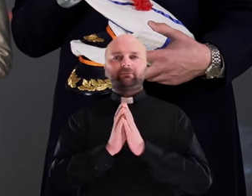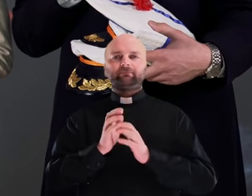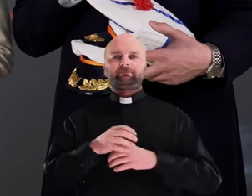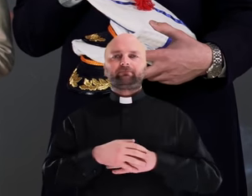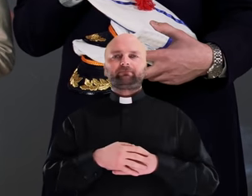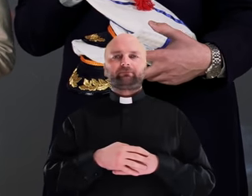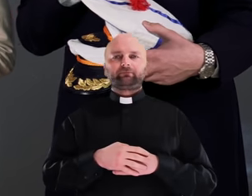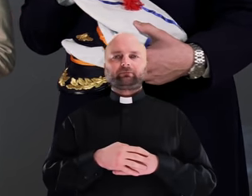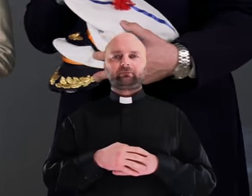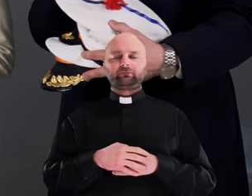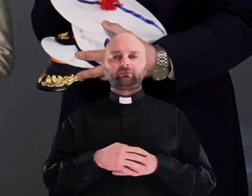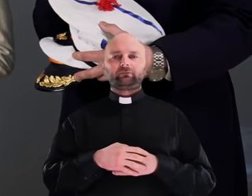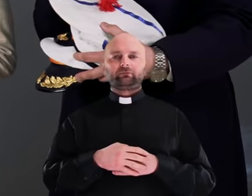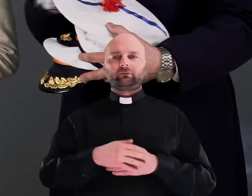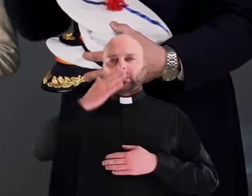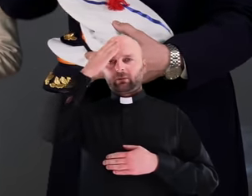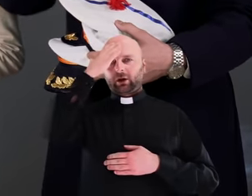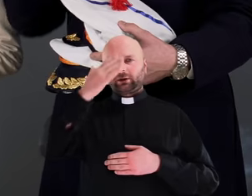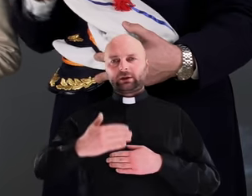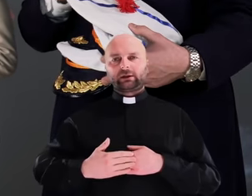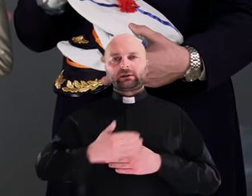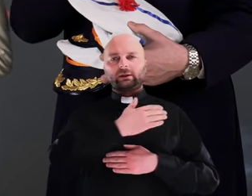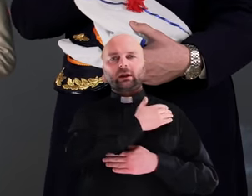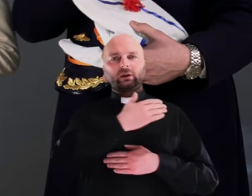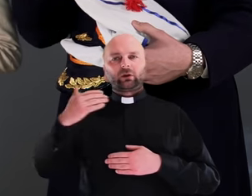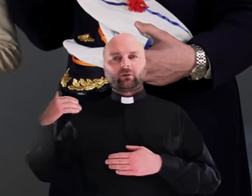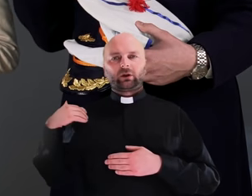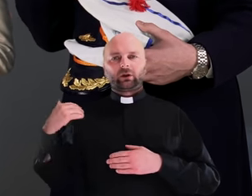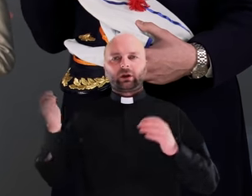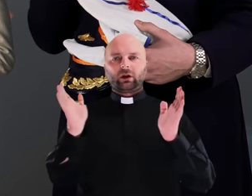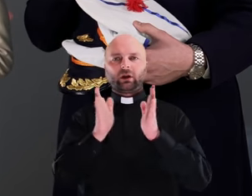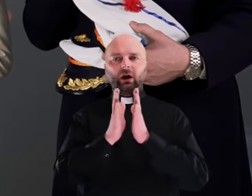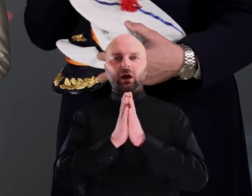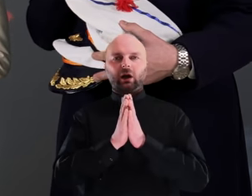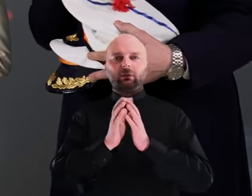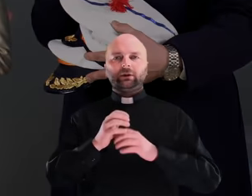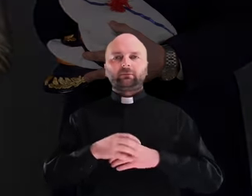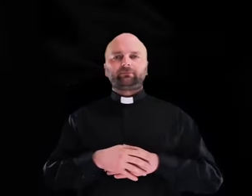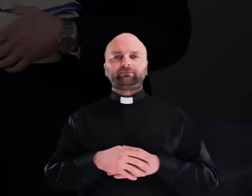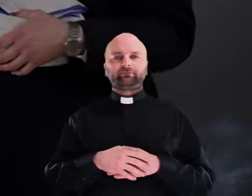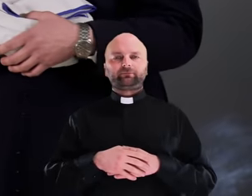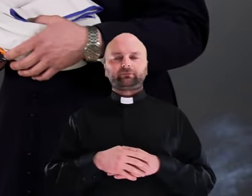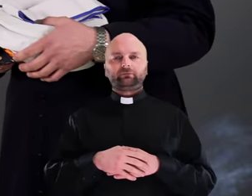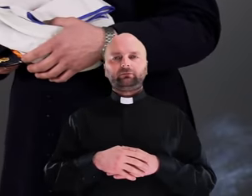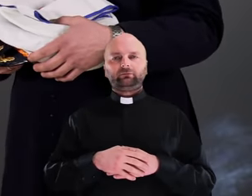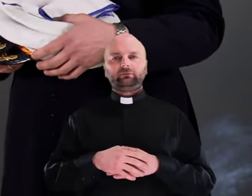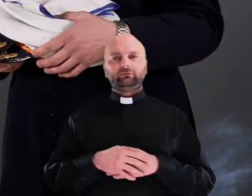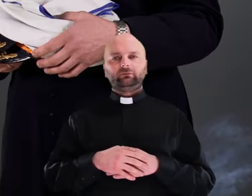Amen. W imię Ojca i Syna i Ducha Świętego. Amen.